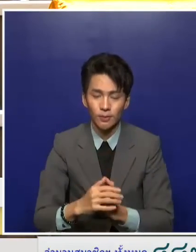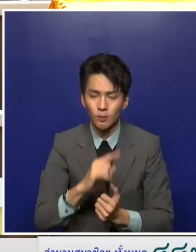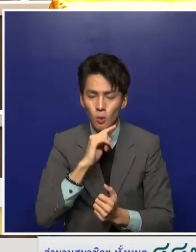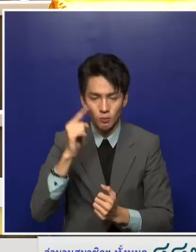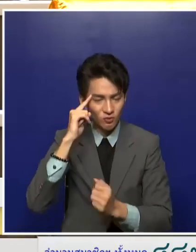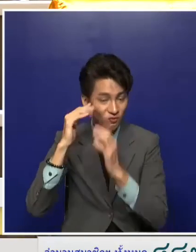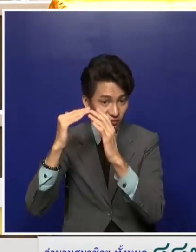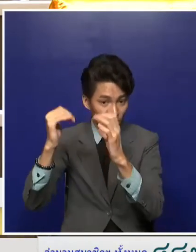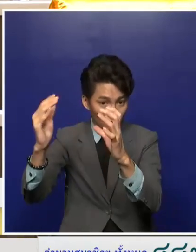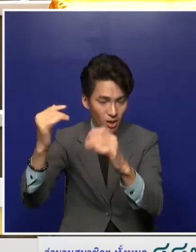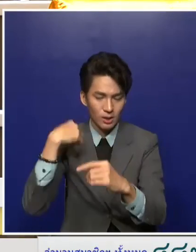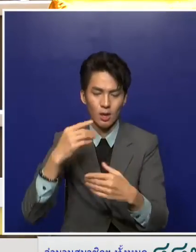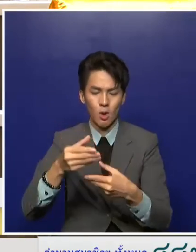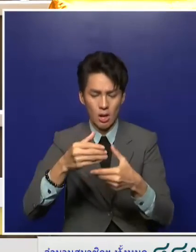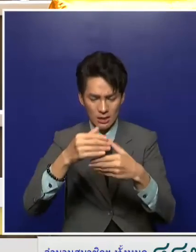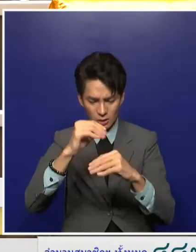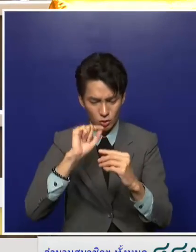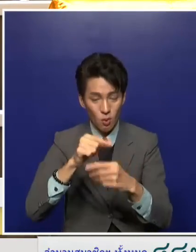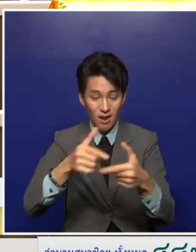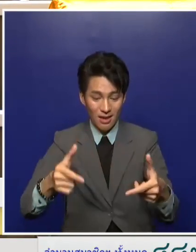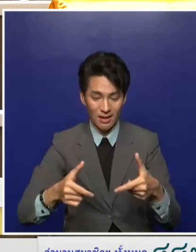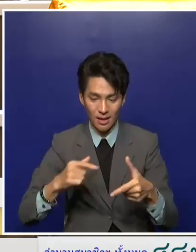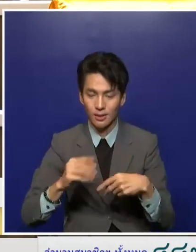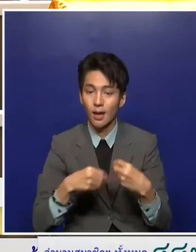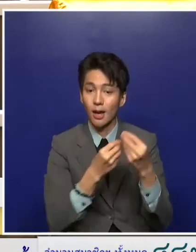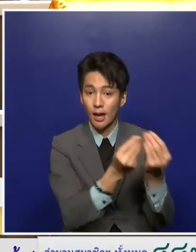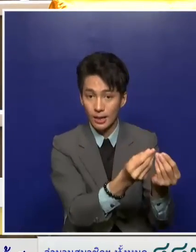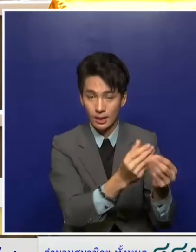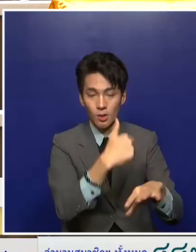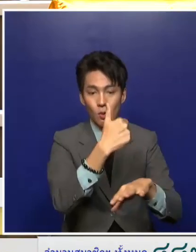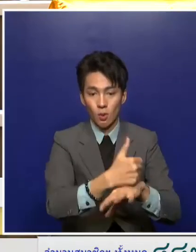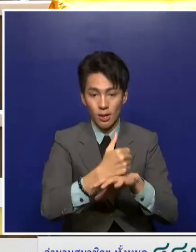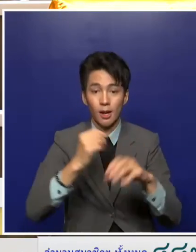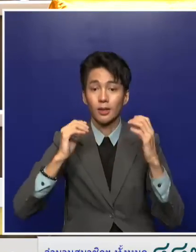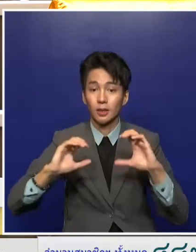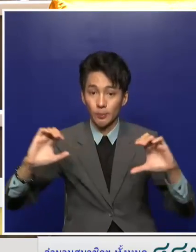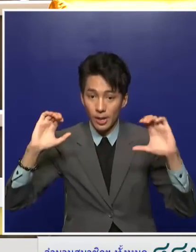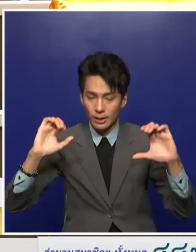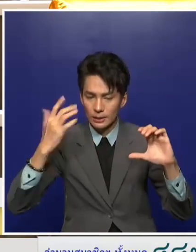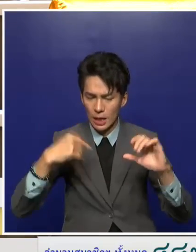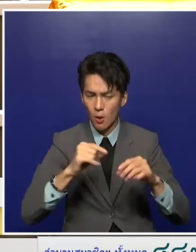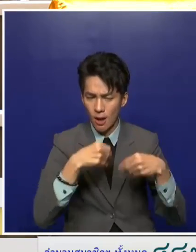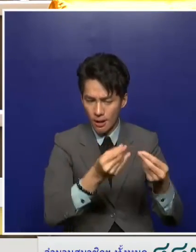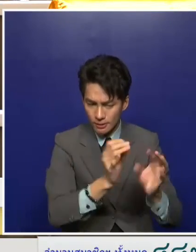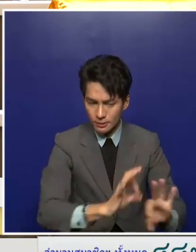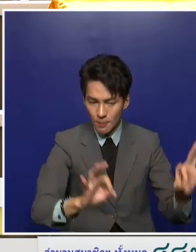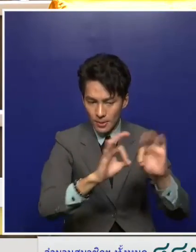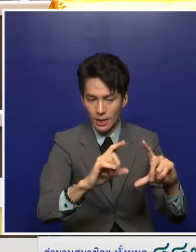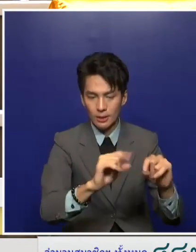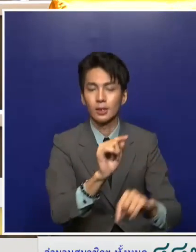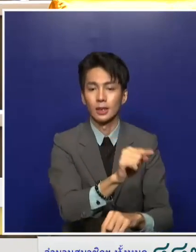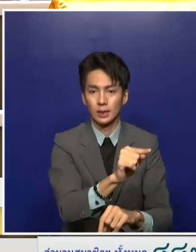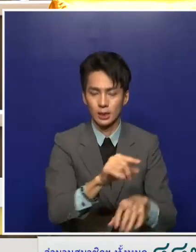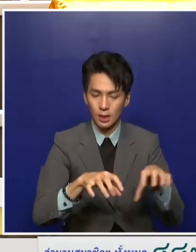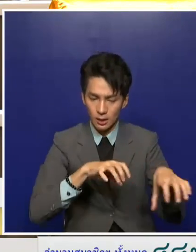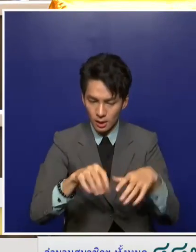รายงานฉบับนี้จะถึงเมืองรัฐบาลและรัฐบาลจะให้ความสำคัญกับการเลือกการจัดการน้ำแก้ไขปัญหาให้กับ